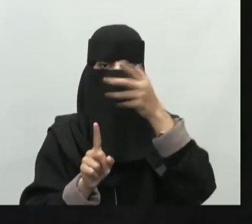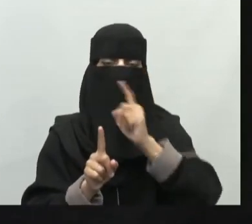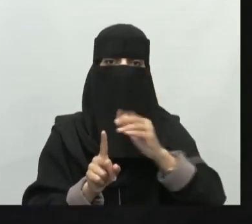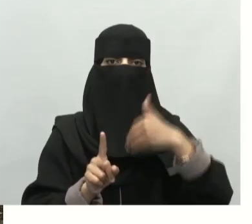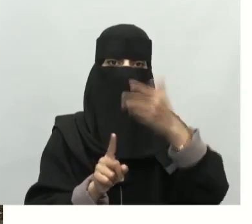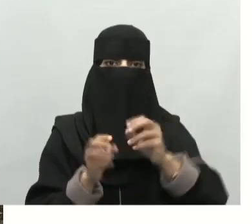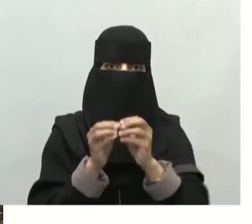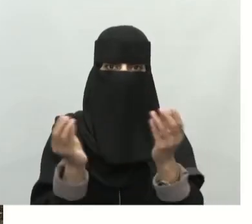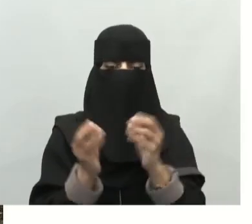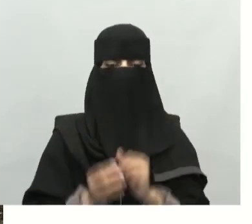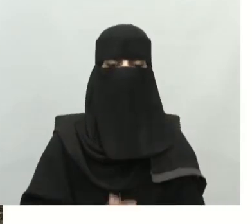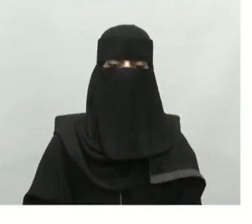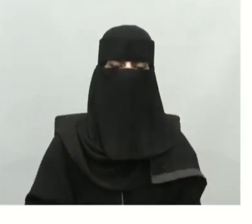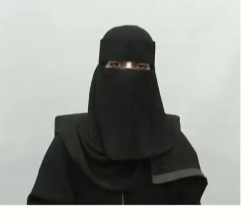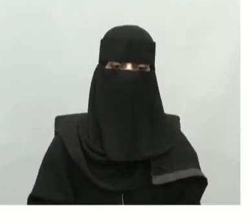بعد الفقص